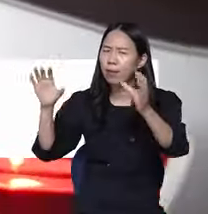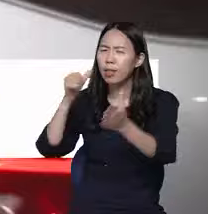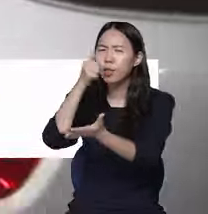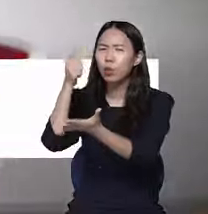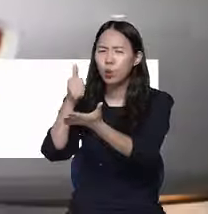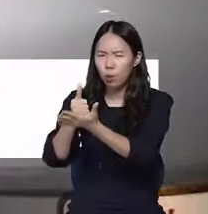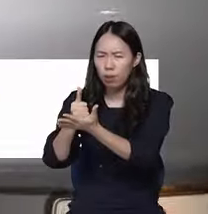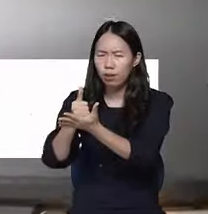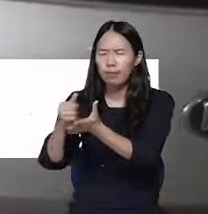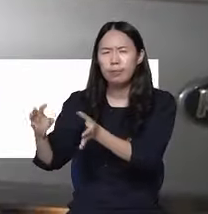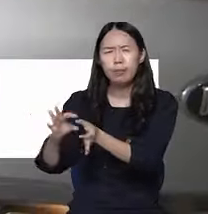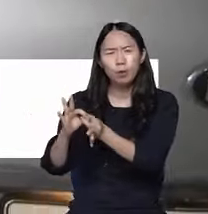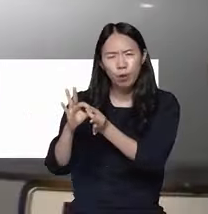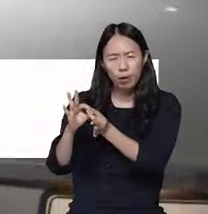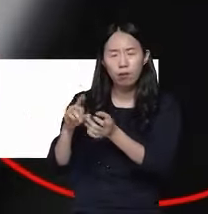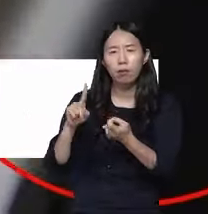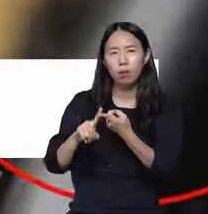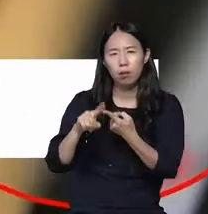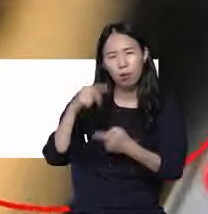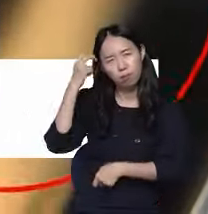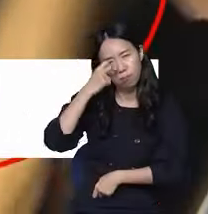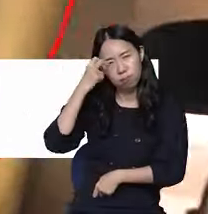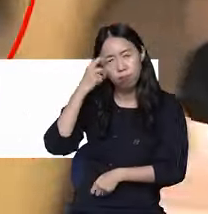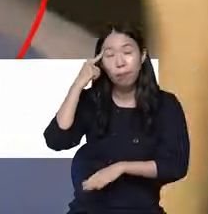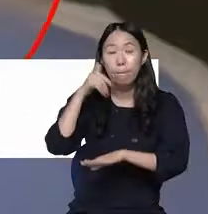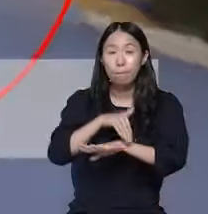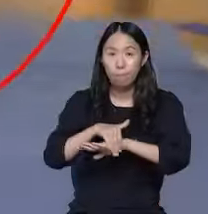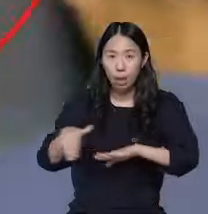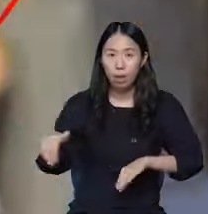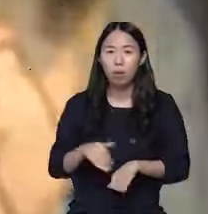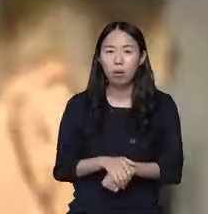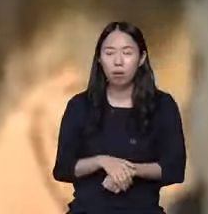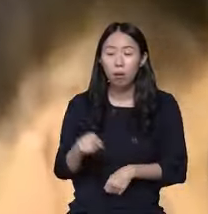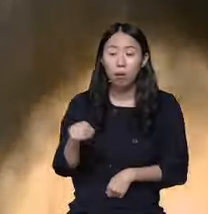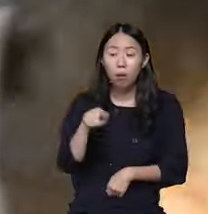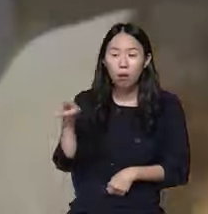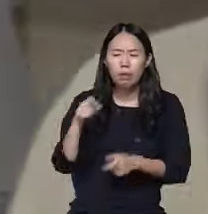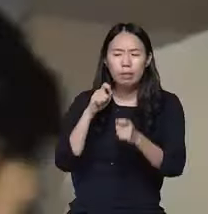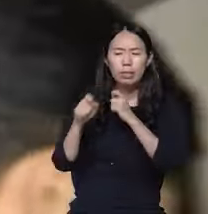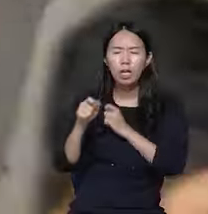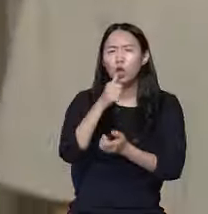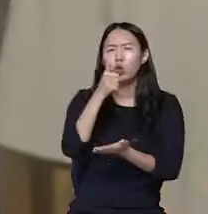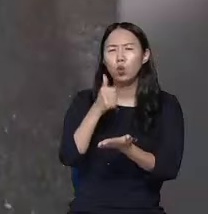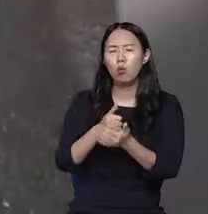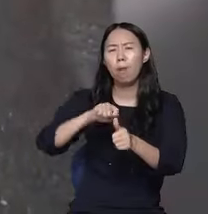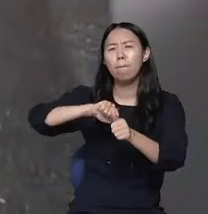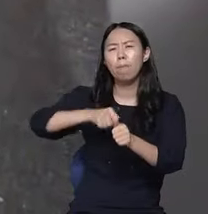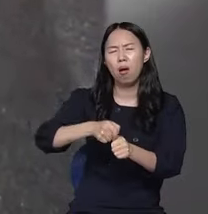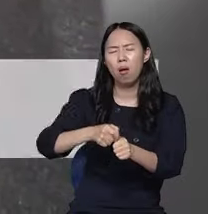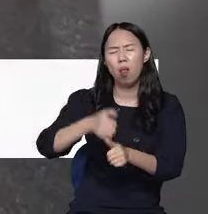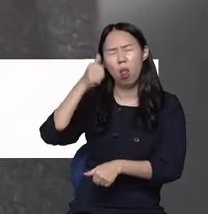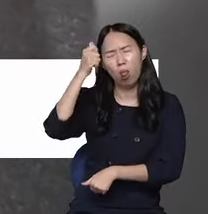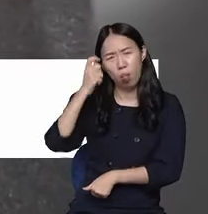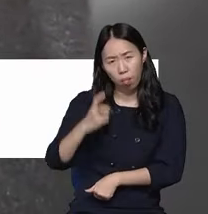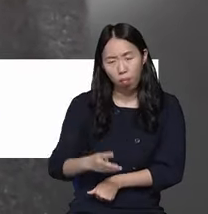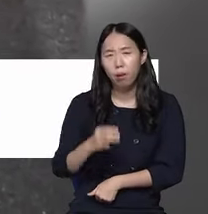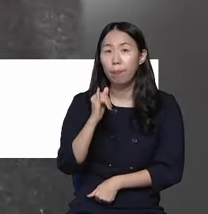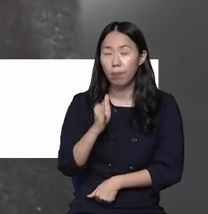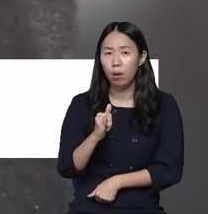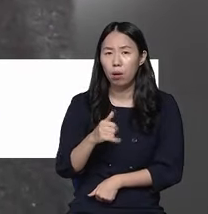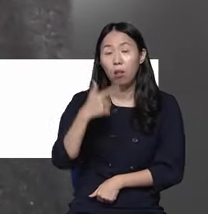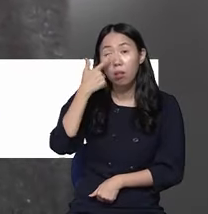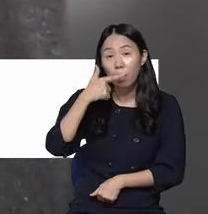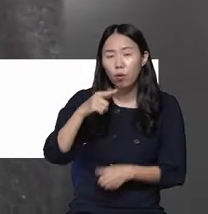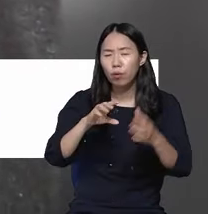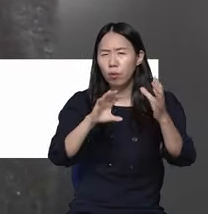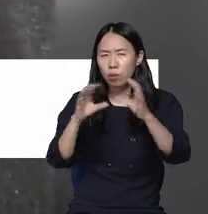연루 가능성에 대해서도 수사를 확대할 계획입니다. 이들이 사기 혐의로 처벌받은 전과가 수차례 있고 태국